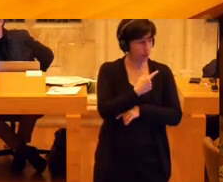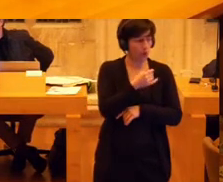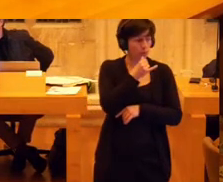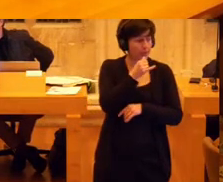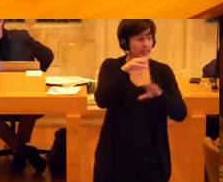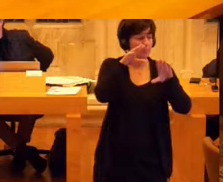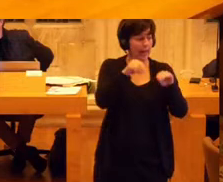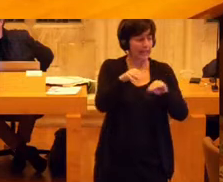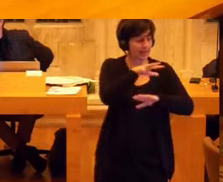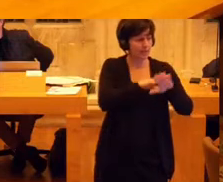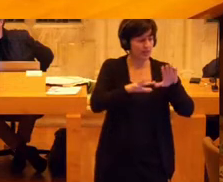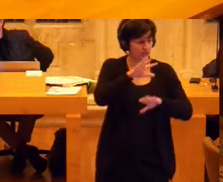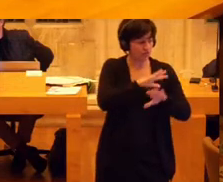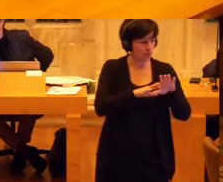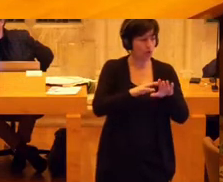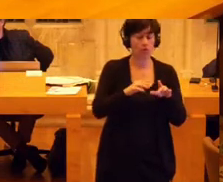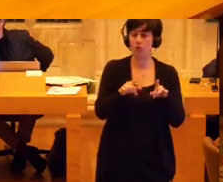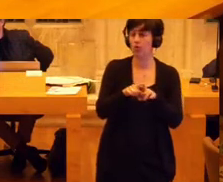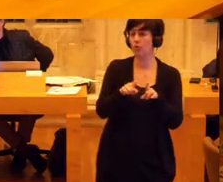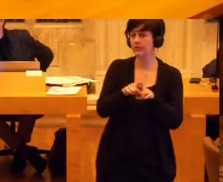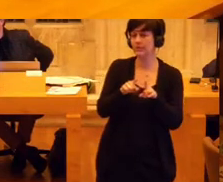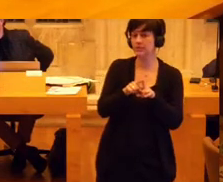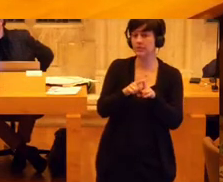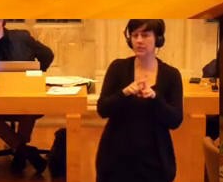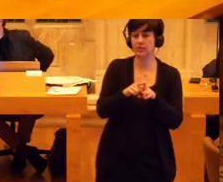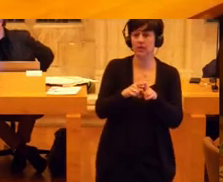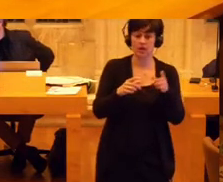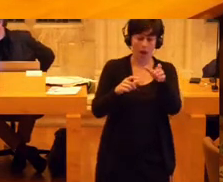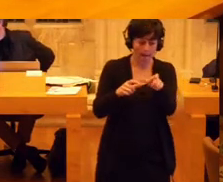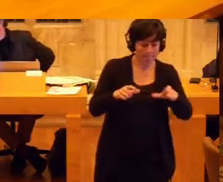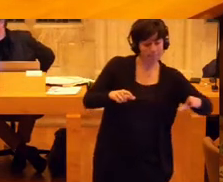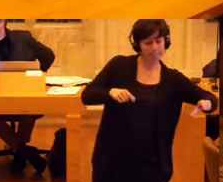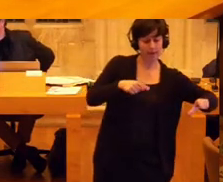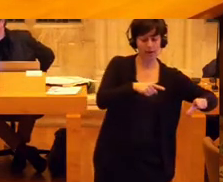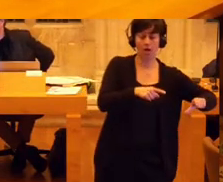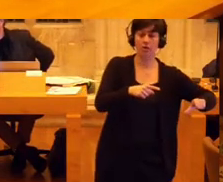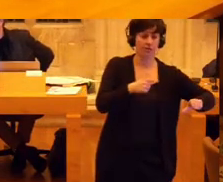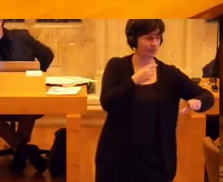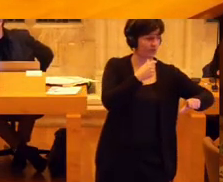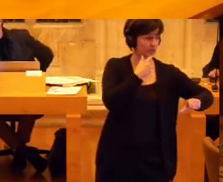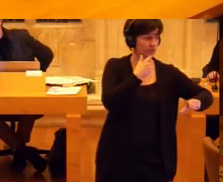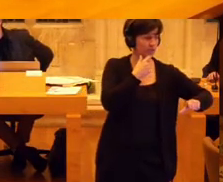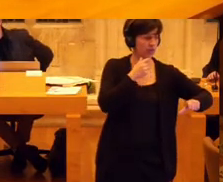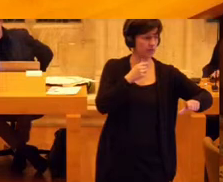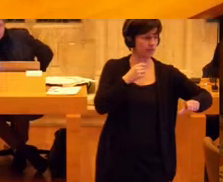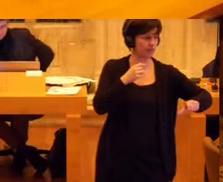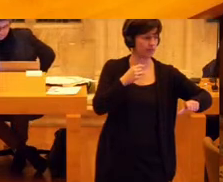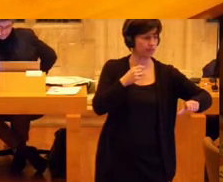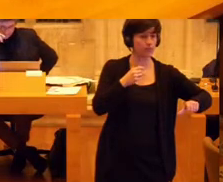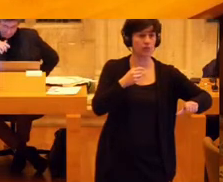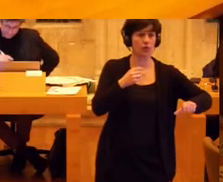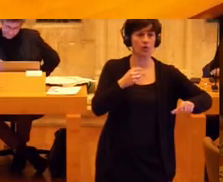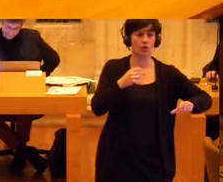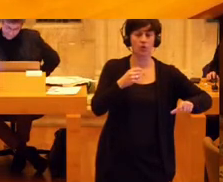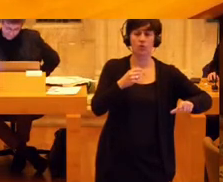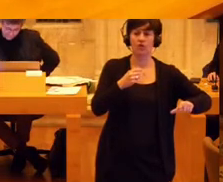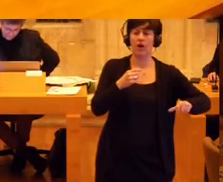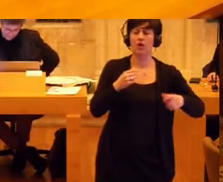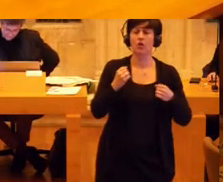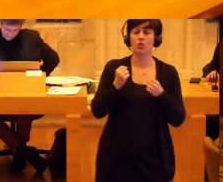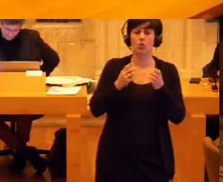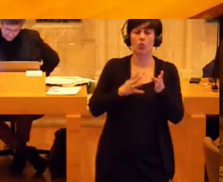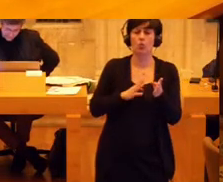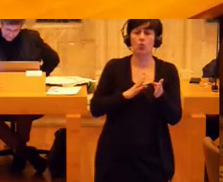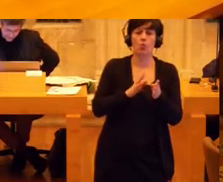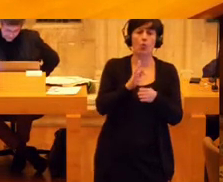placette. Et puis le principe sur Édimbourg avec à la fois le contresens cyclable qui est pérennisé et puis